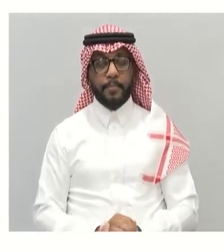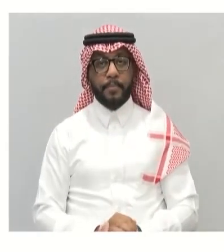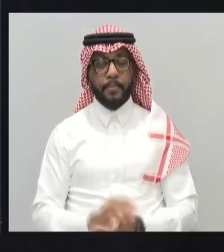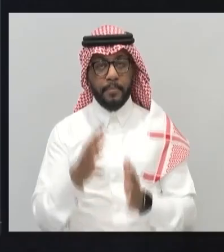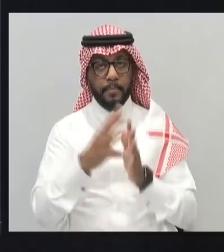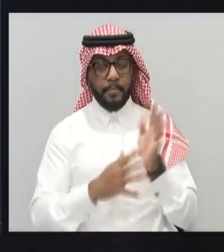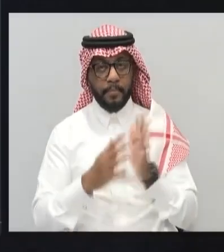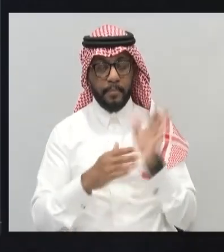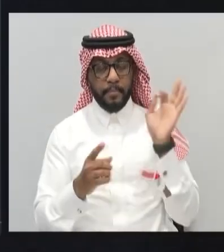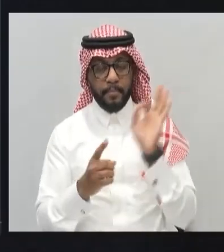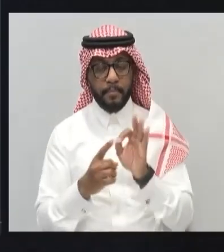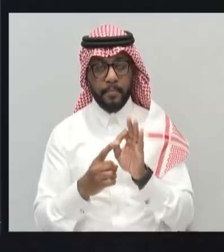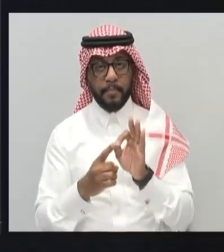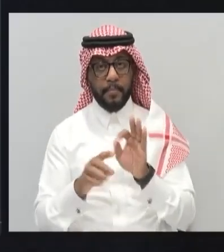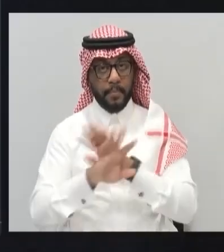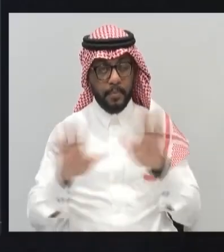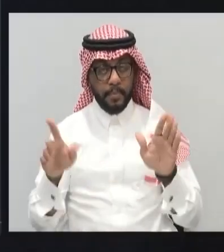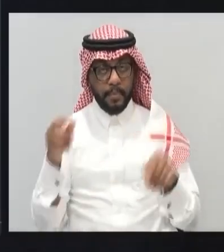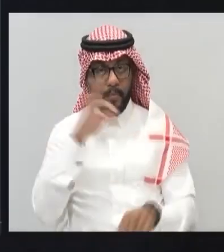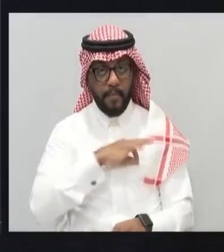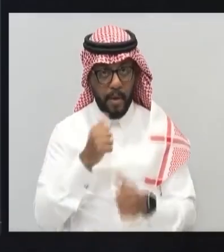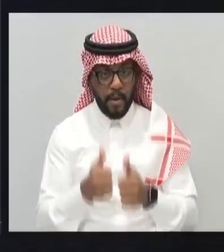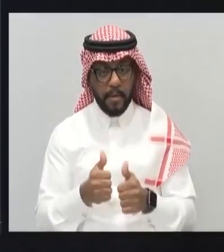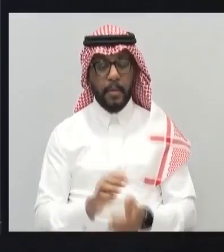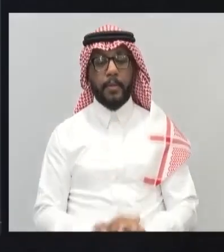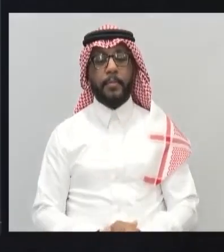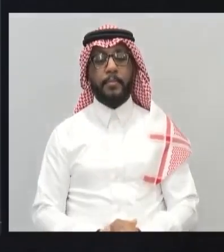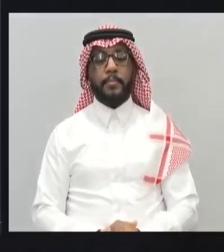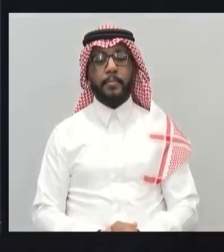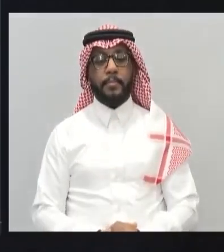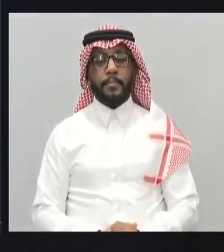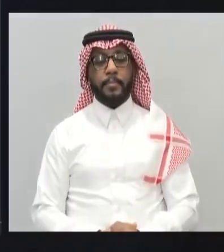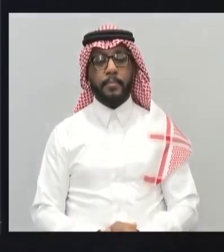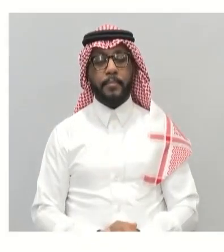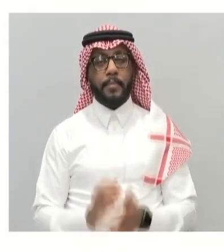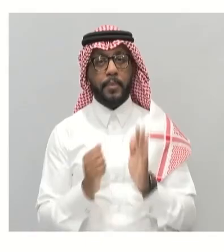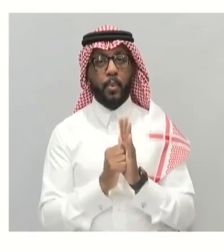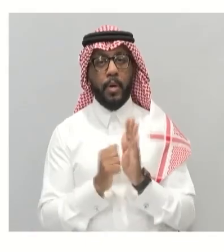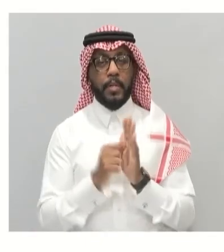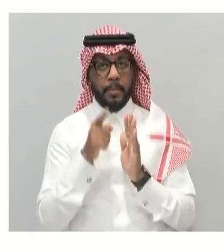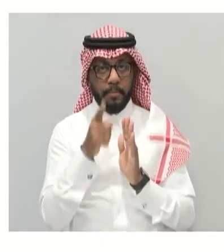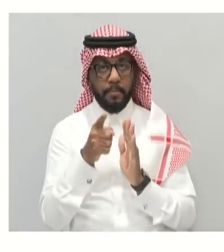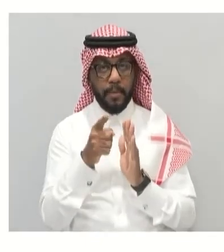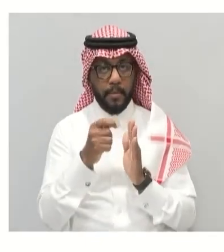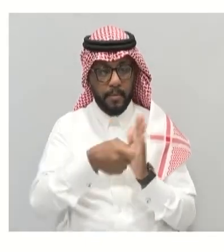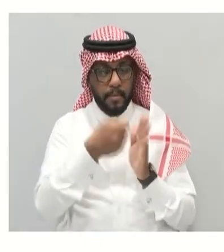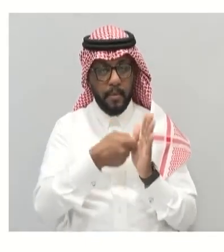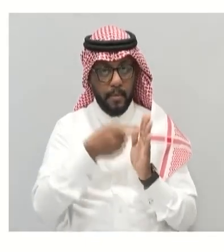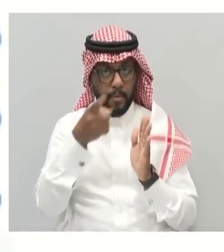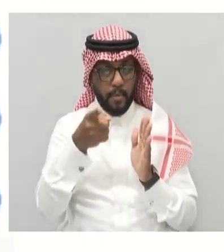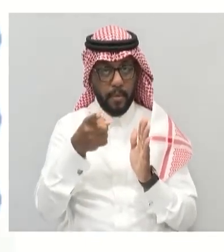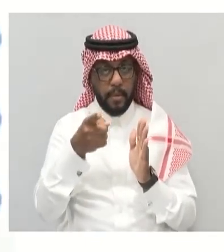عنها في هذا الدرس وهذا هو خلاصه درسنا لهذا اليوم بقي بعد ذلك الواجب المنزلي اريد منكم